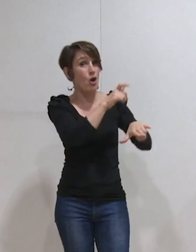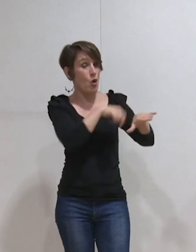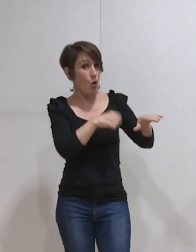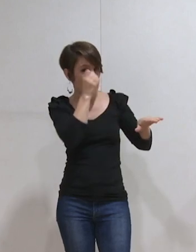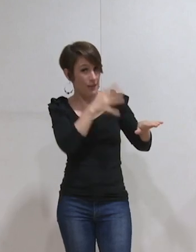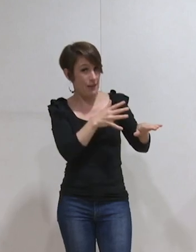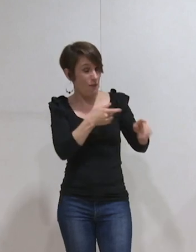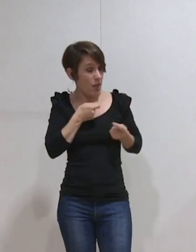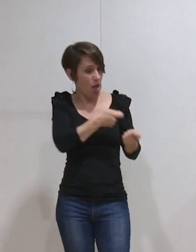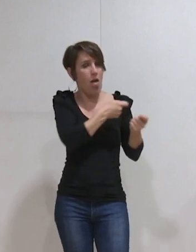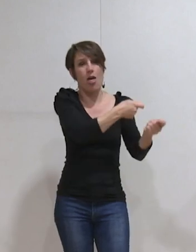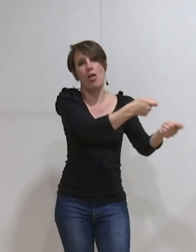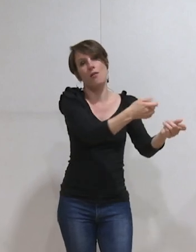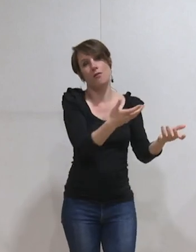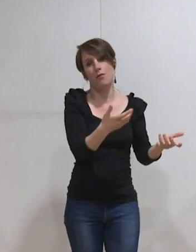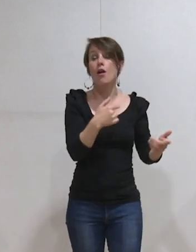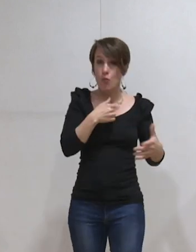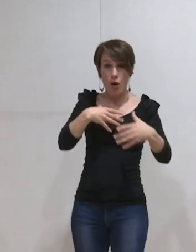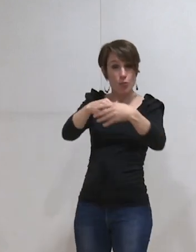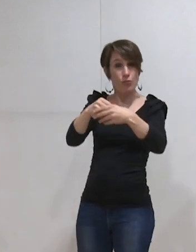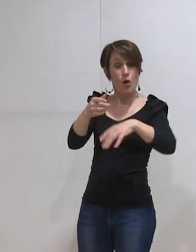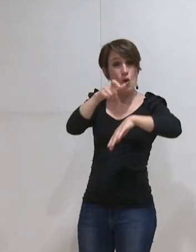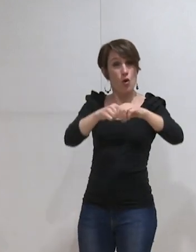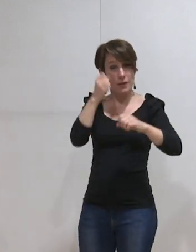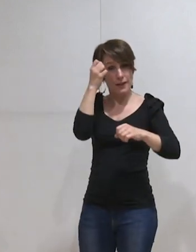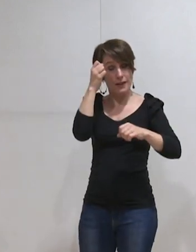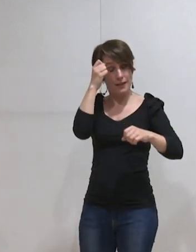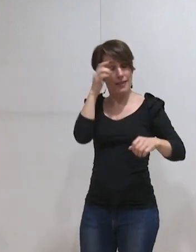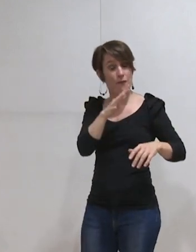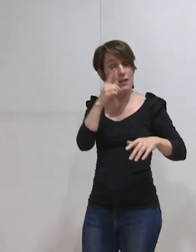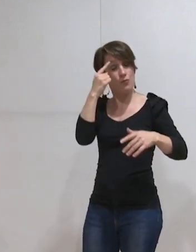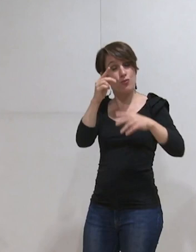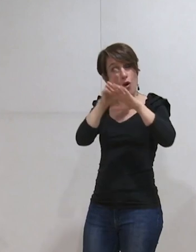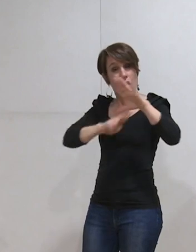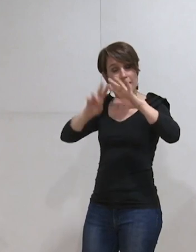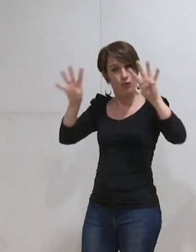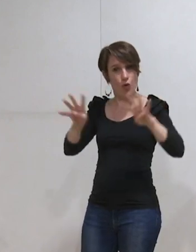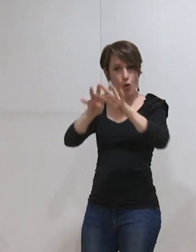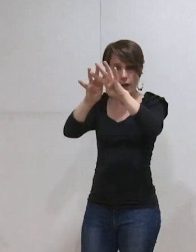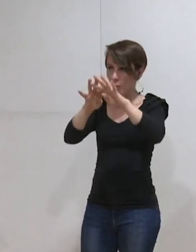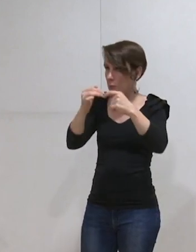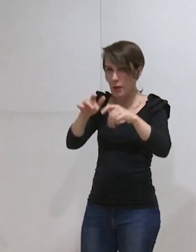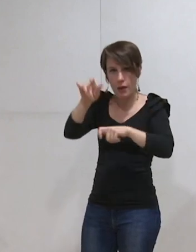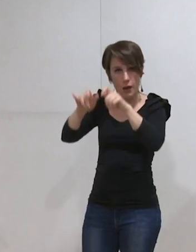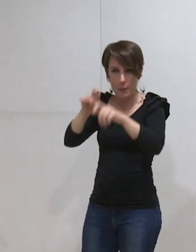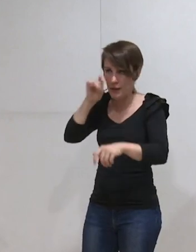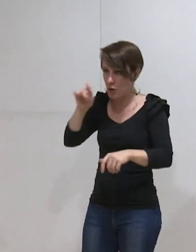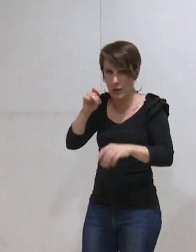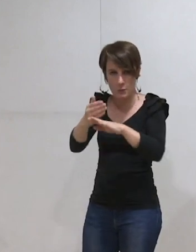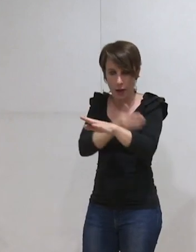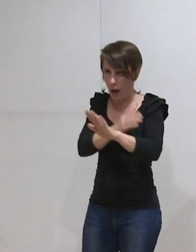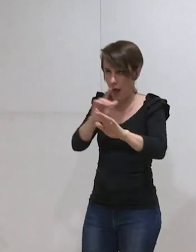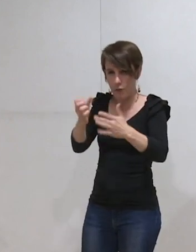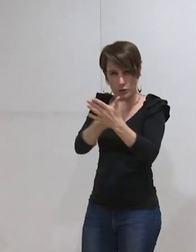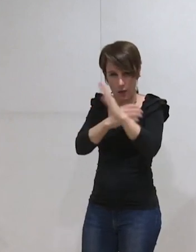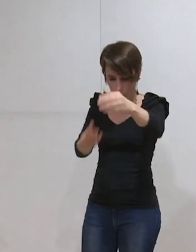siège dans des comités d'avis à la région ronalpe dans lequel l'ensemble des élus et des experts ont l'ensemble des informations avec la vie des services